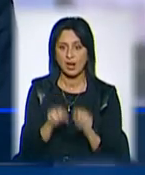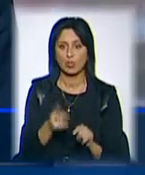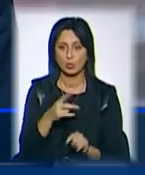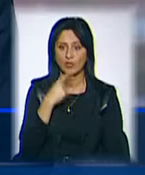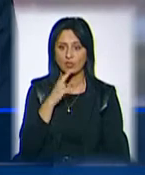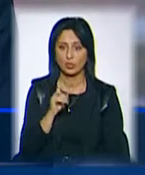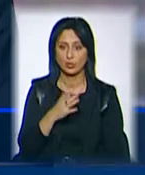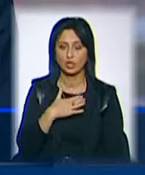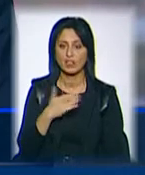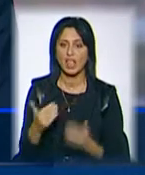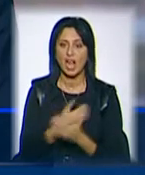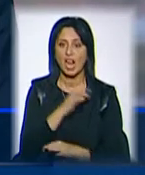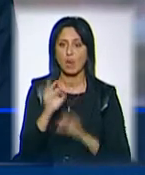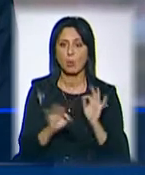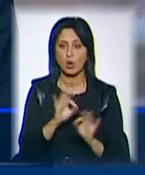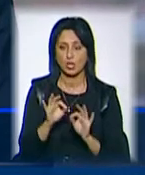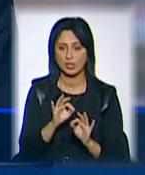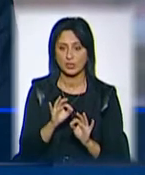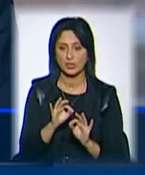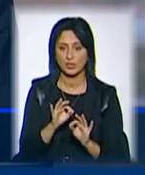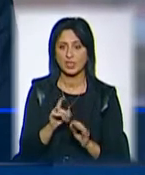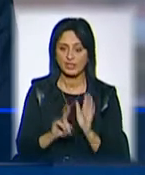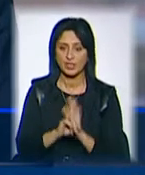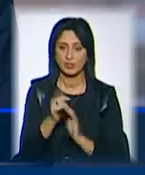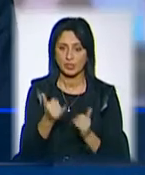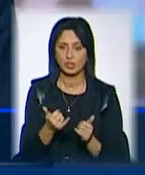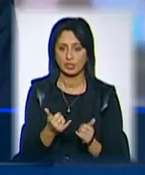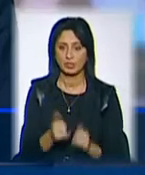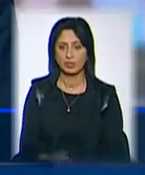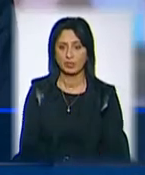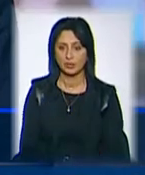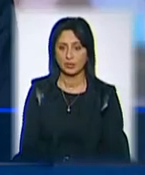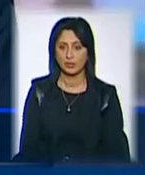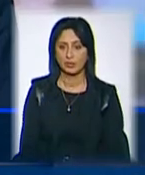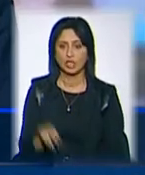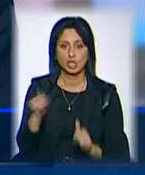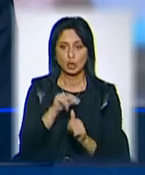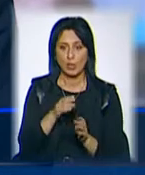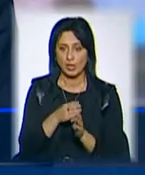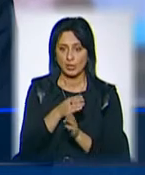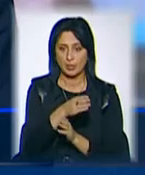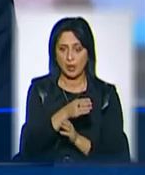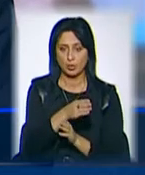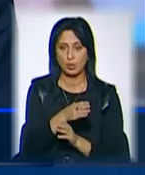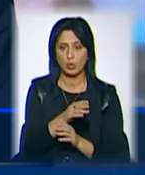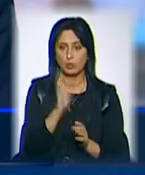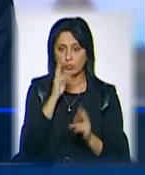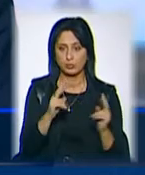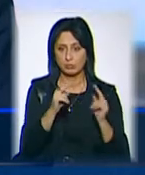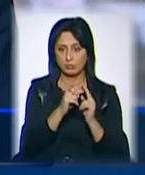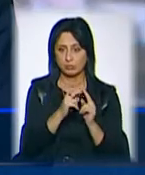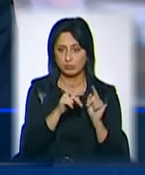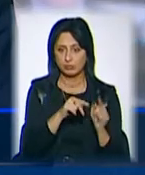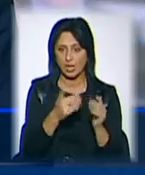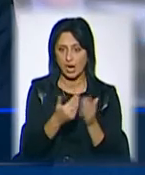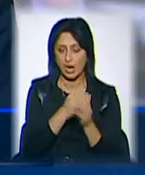უნდა ვთქვათ, რომ ჩვენ ახალი პროექტების და ვიწყებთ ახალ პროექტებს, აქ არის სომხეთის მიმართულებით ხაზის მშენებლობა, აქ